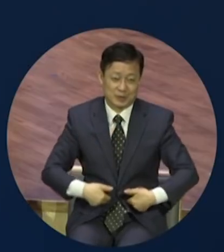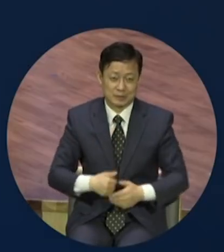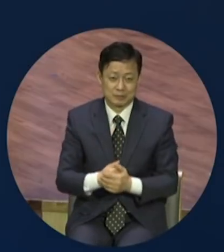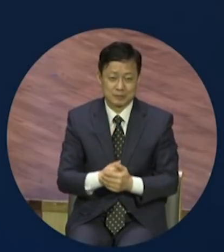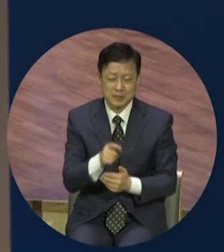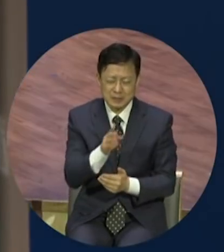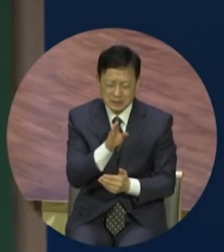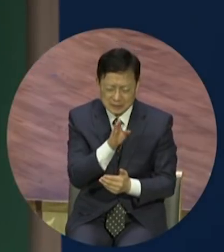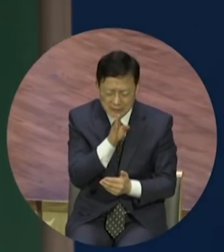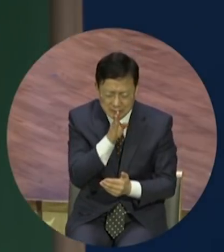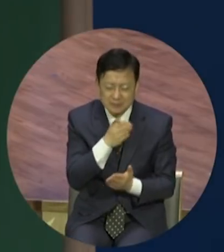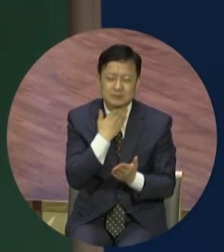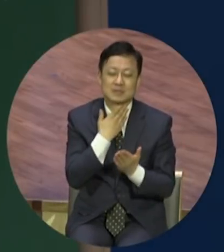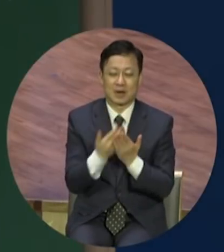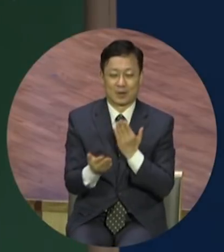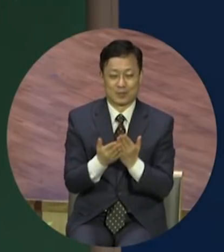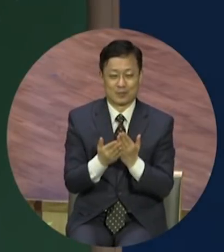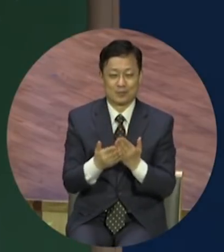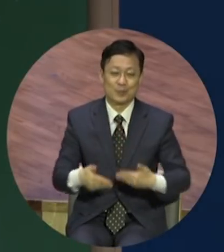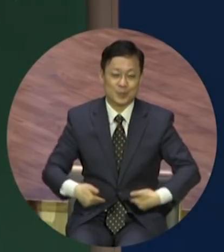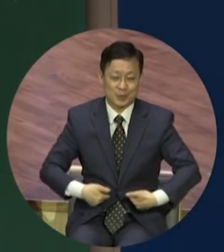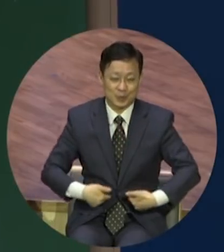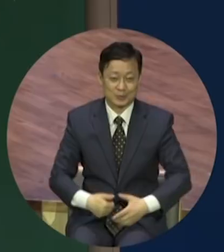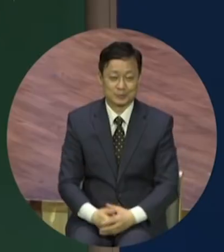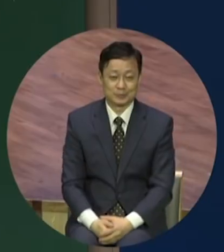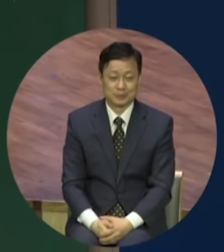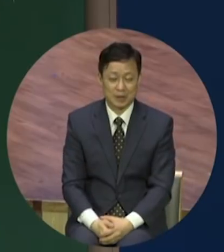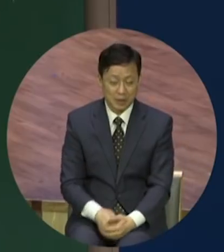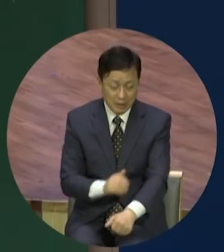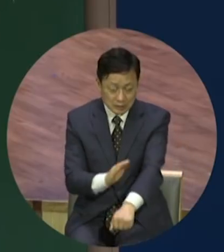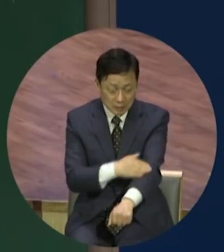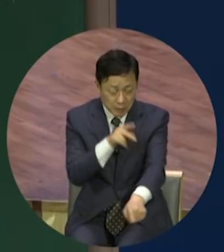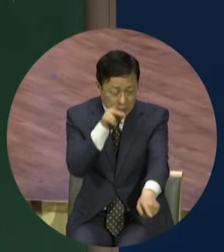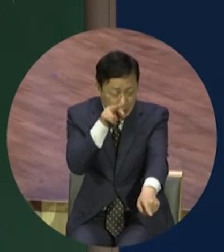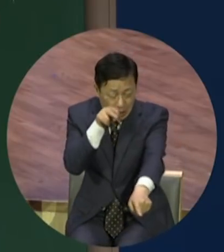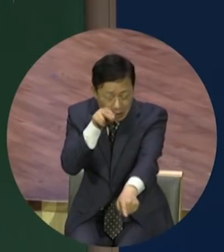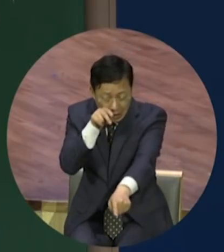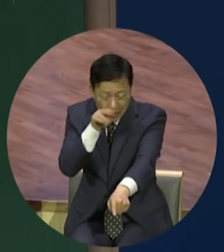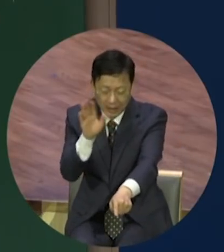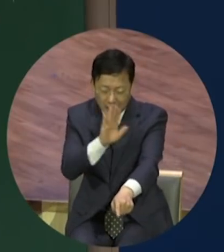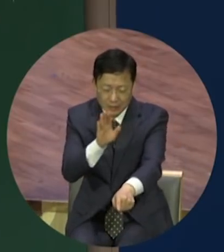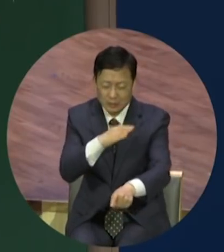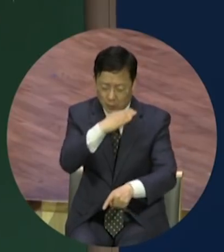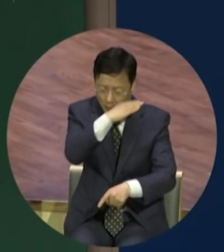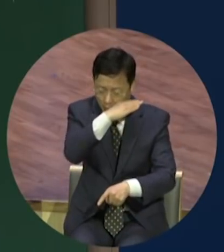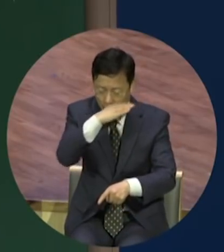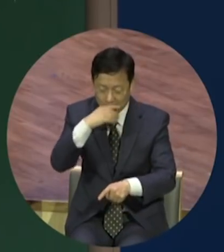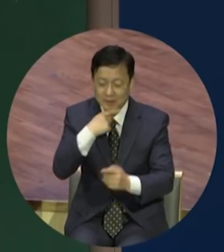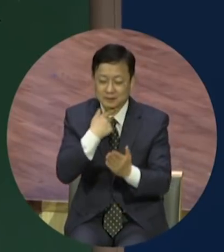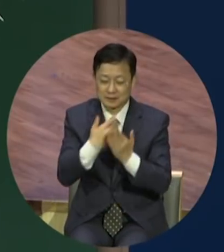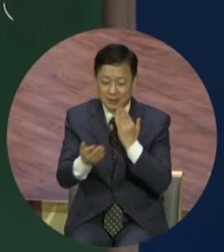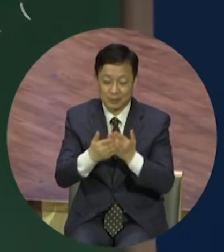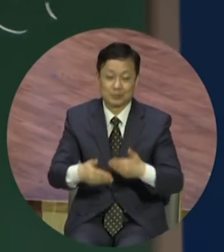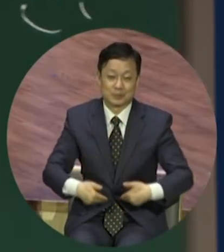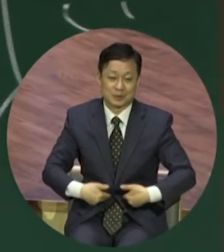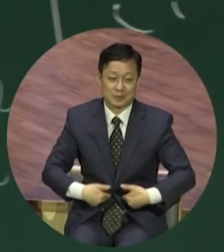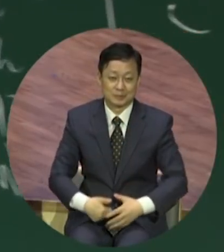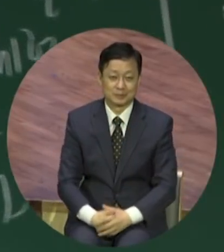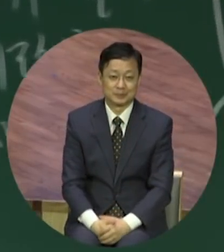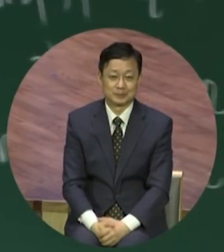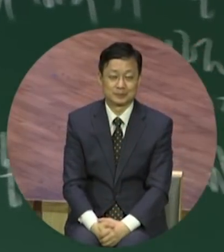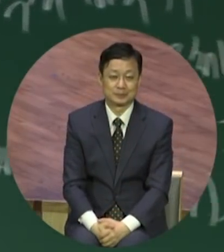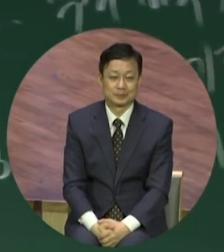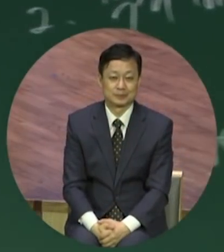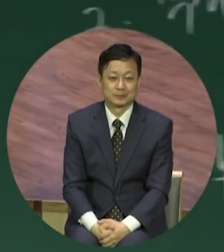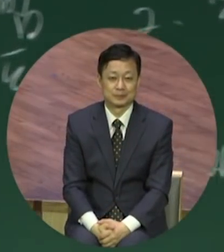진정한 체험이죠. And that's the true and genuine experience. 뭐 틀린 체험도 얼마든지 할 수 있잖아요. 올바른 체험을. We can have all sorts of wrong experiences, but this is